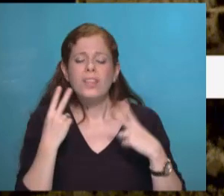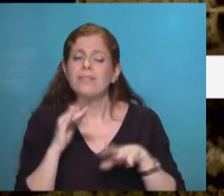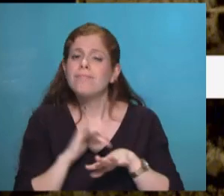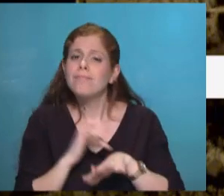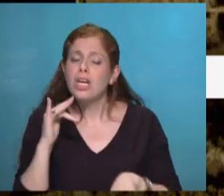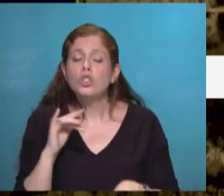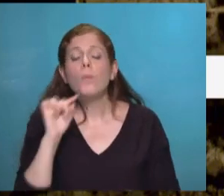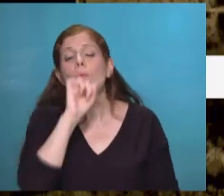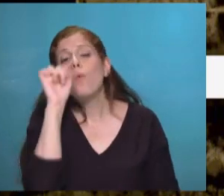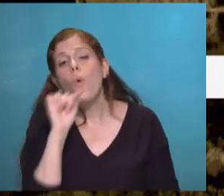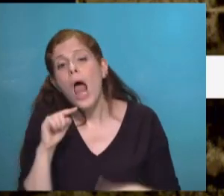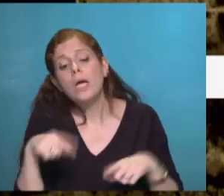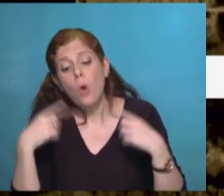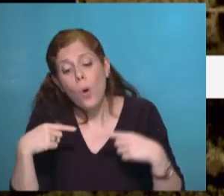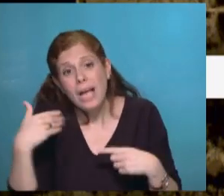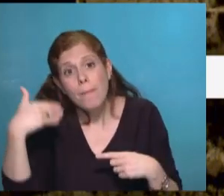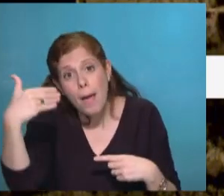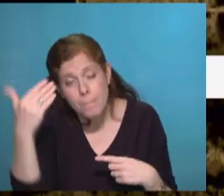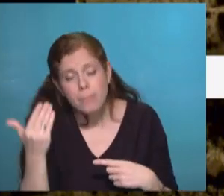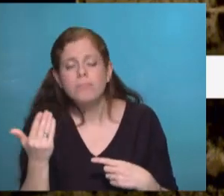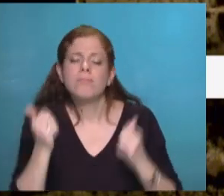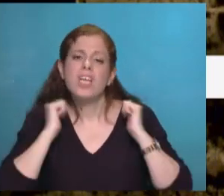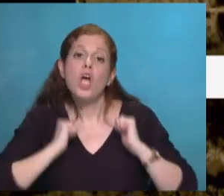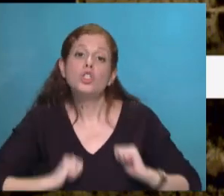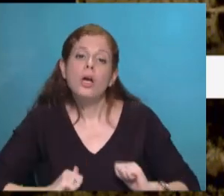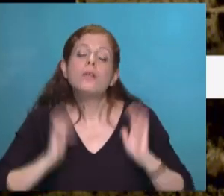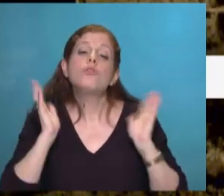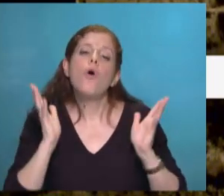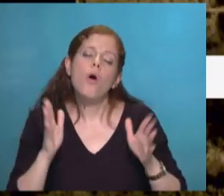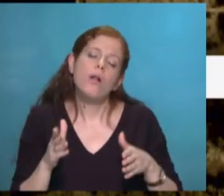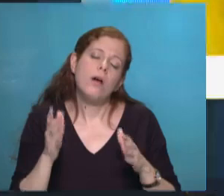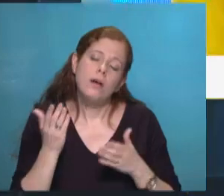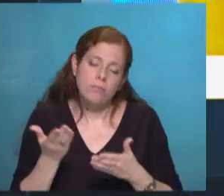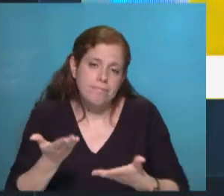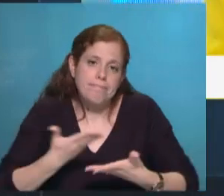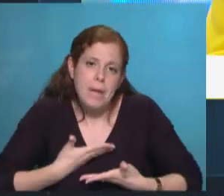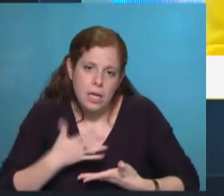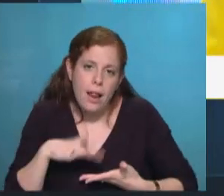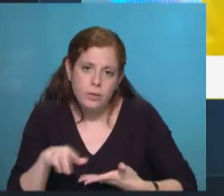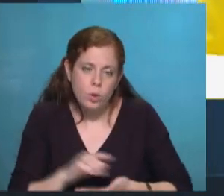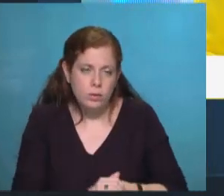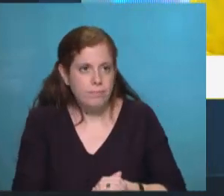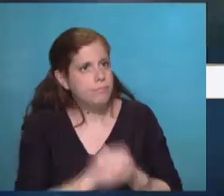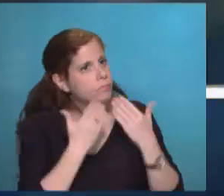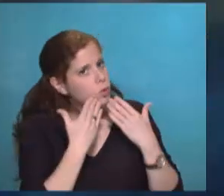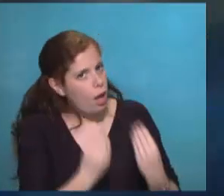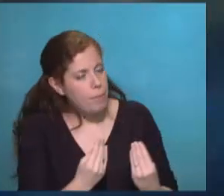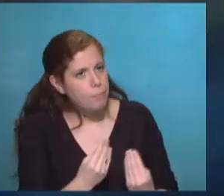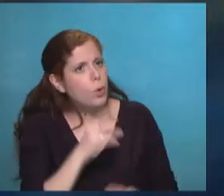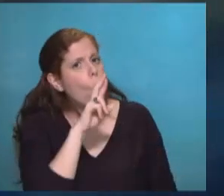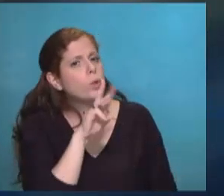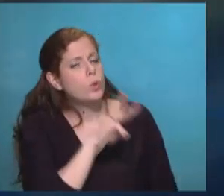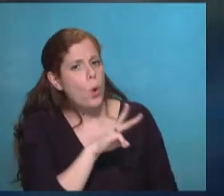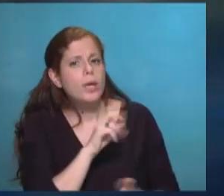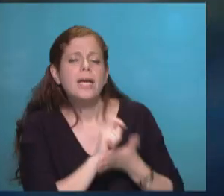אולי עוד כמה ימים יגיע לכאן השקט שכל כך מגיע לאזור הזה. תודה רבה. איציק רוי שרון כתבנו לענייני